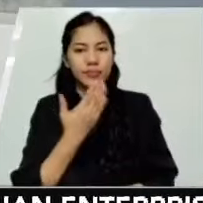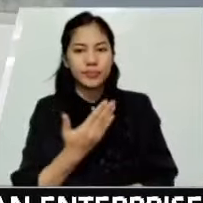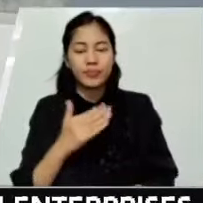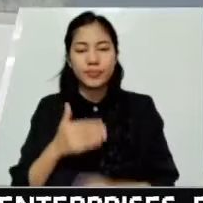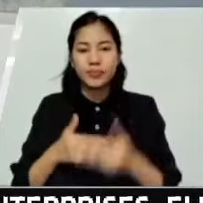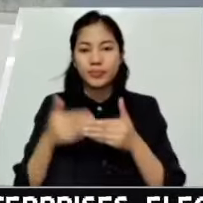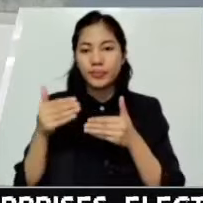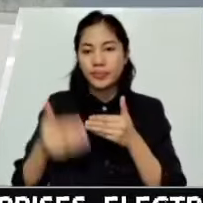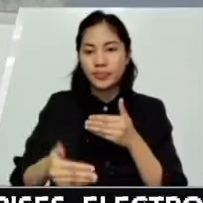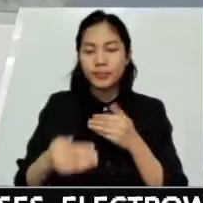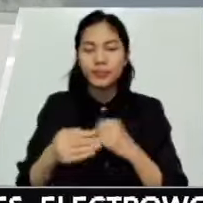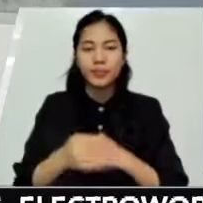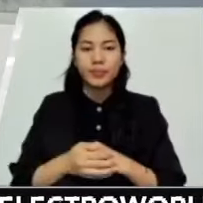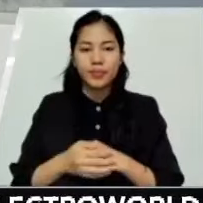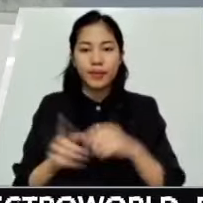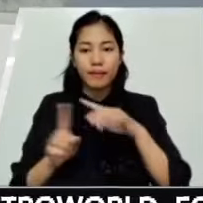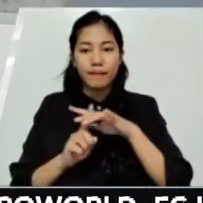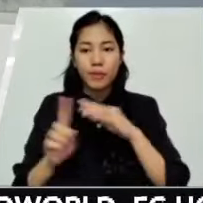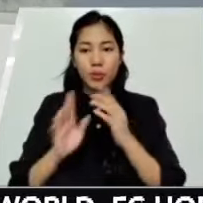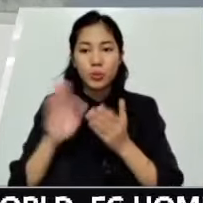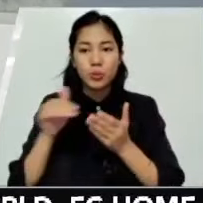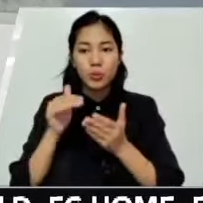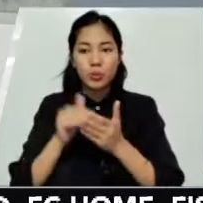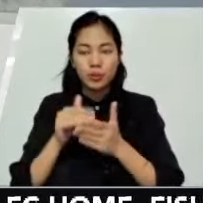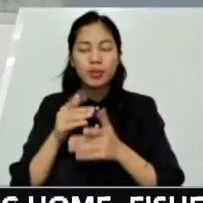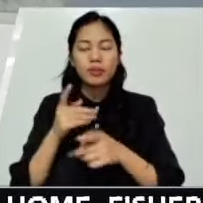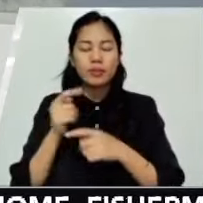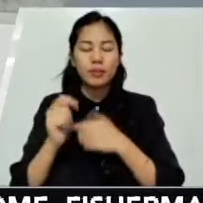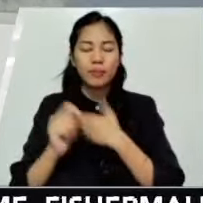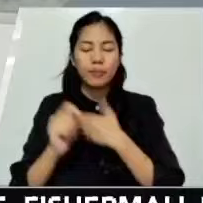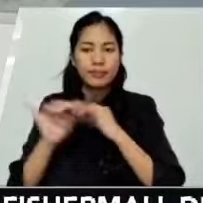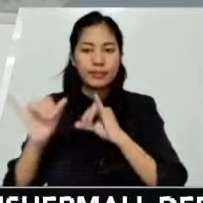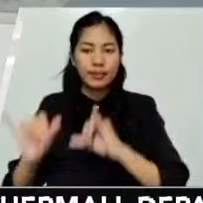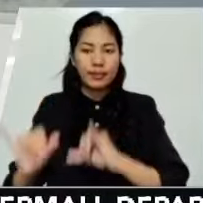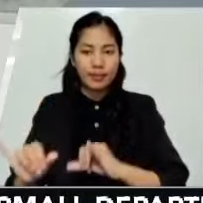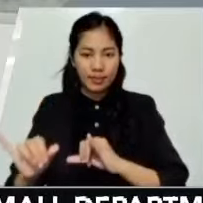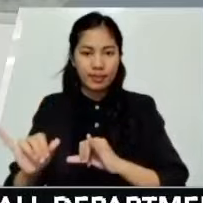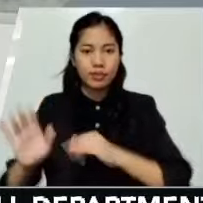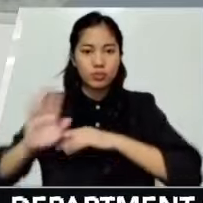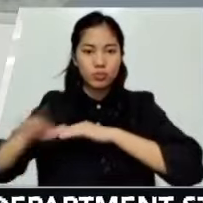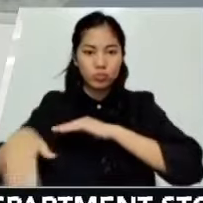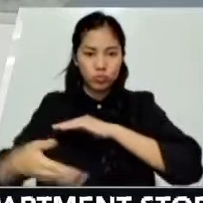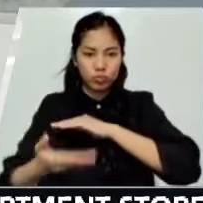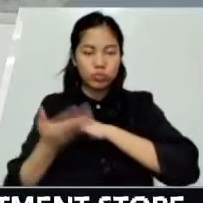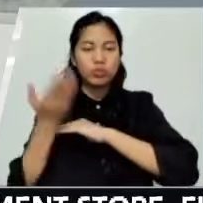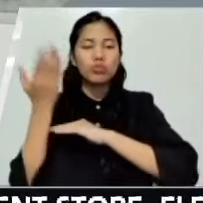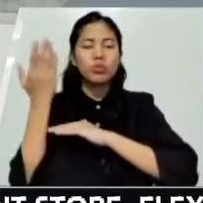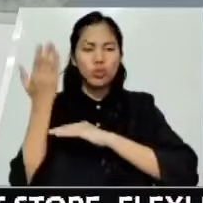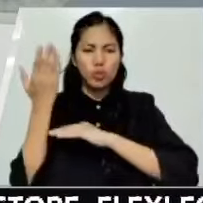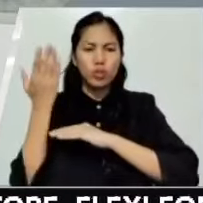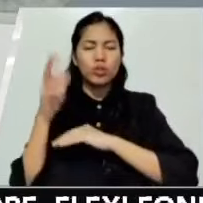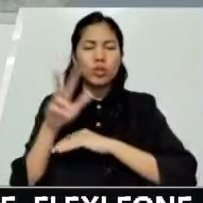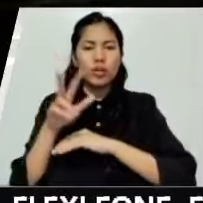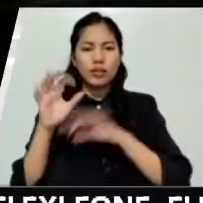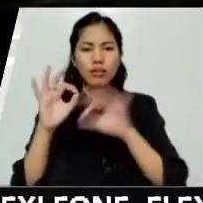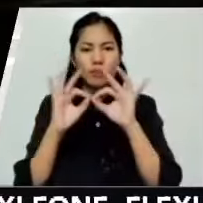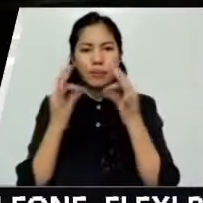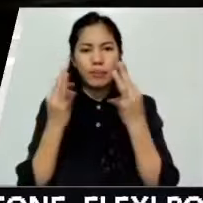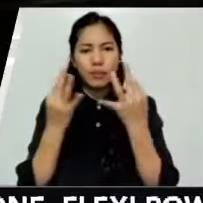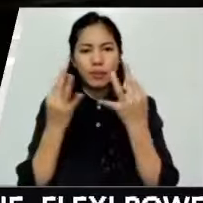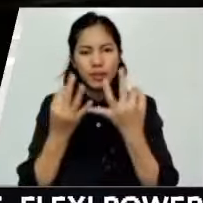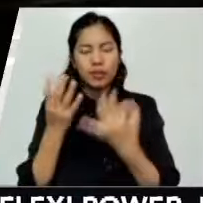Sa evacuation center muna, nagpalipas ng gabi ang hindi bababa sa 300 pamilyang nasunugan sa Maynila kahapon.